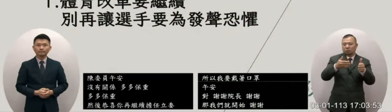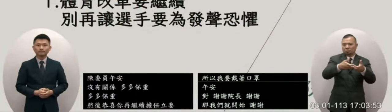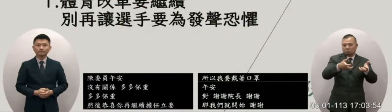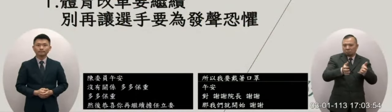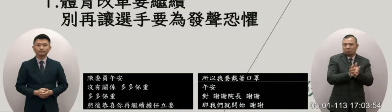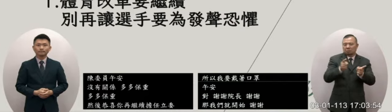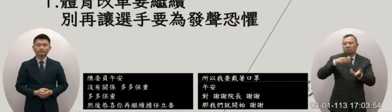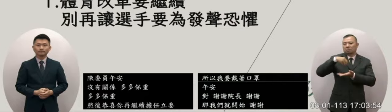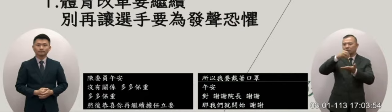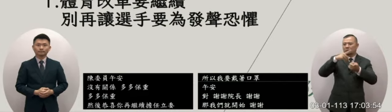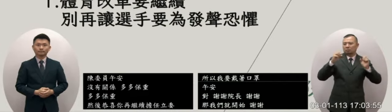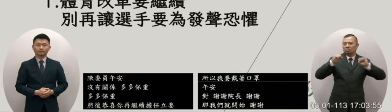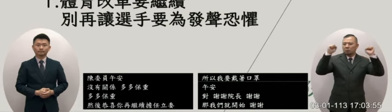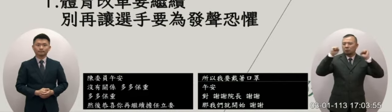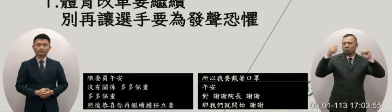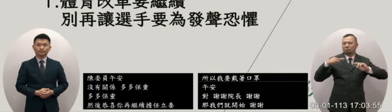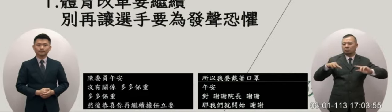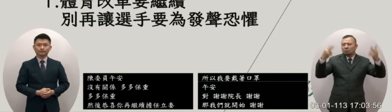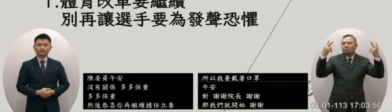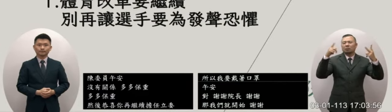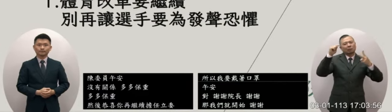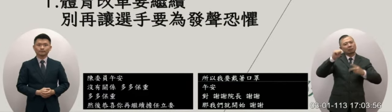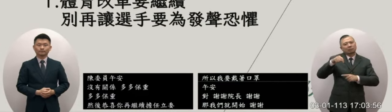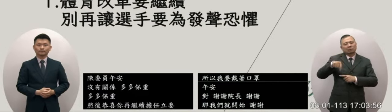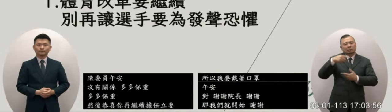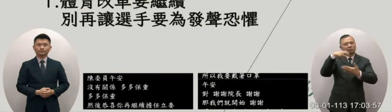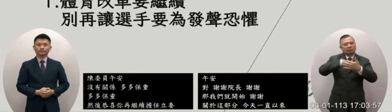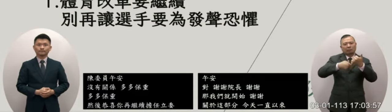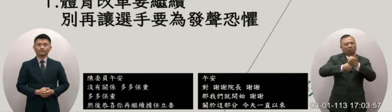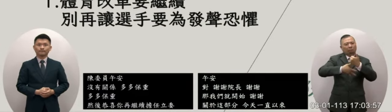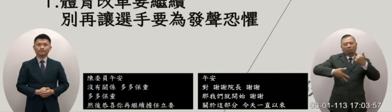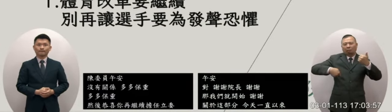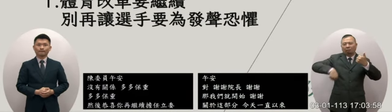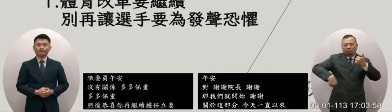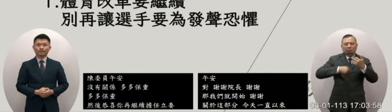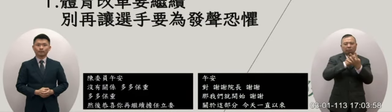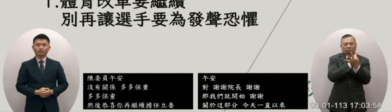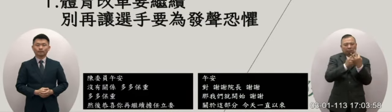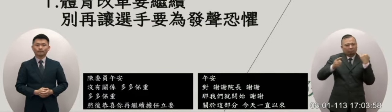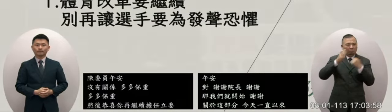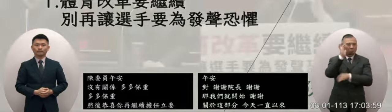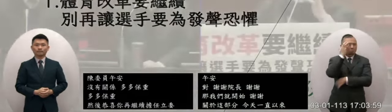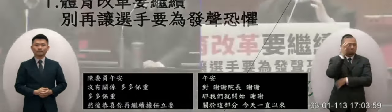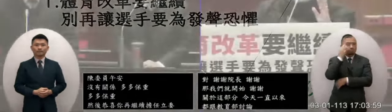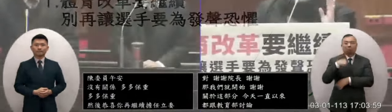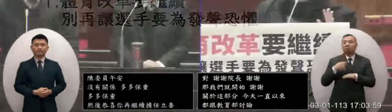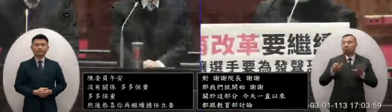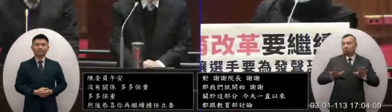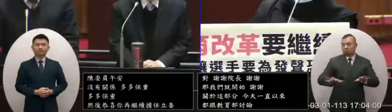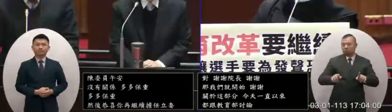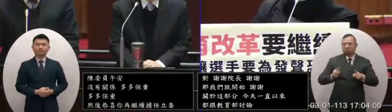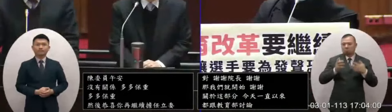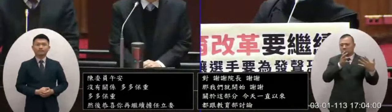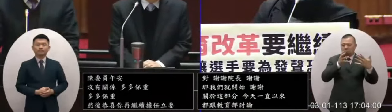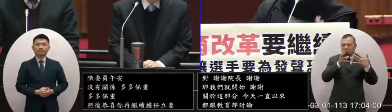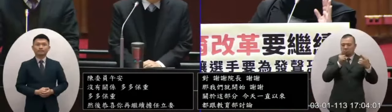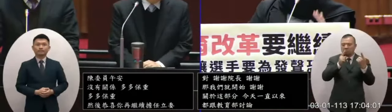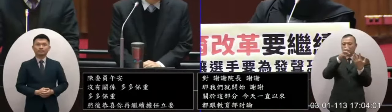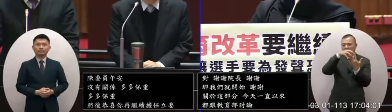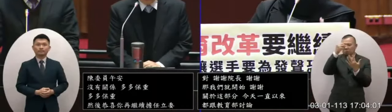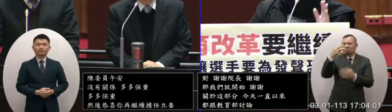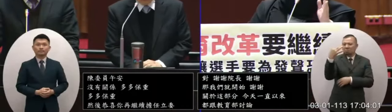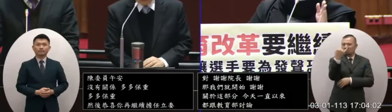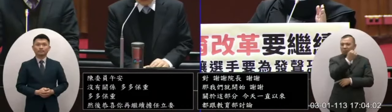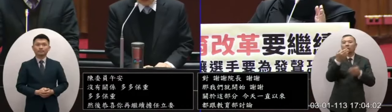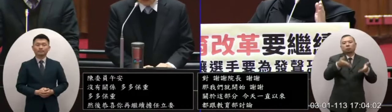改革的部分，但是因为体育改革的题目真的非常庞大又复杂，那我们今天只选几个比较重要的事情，